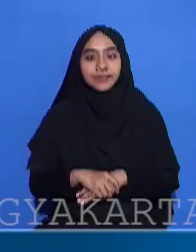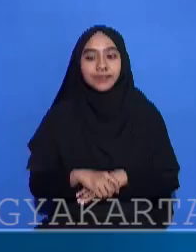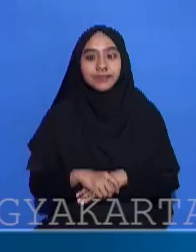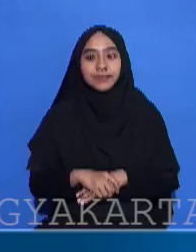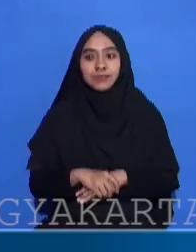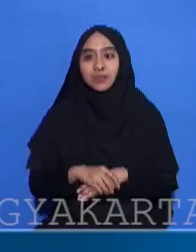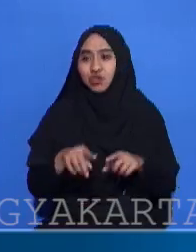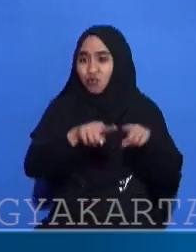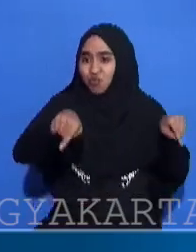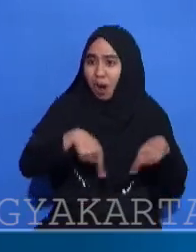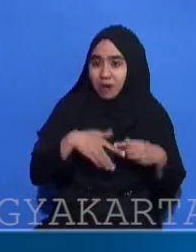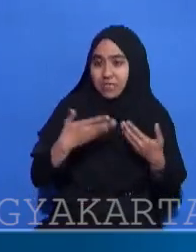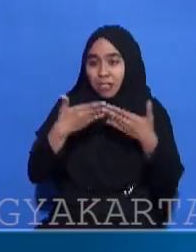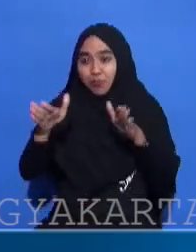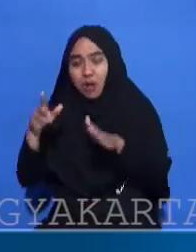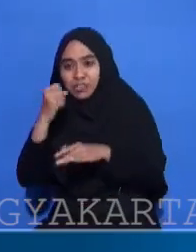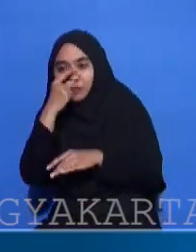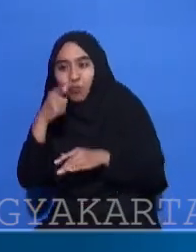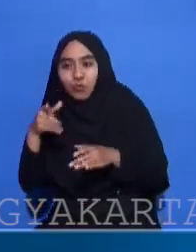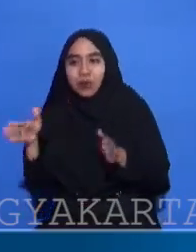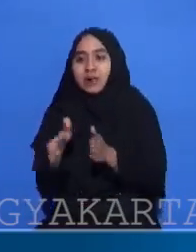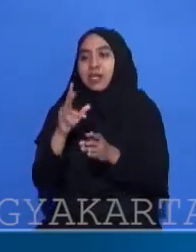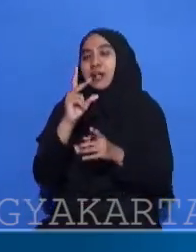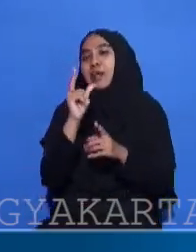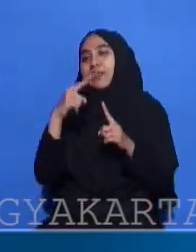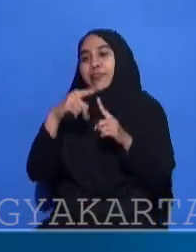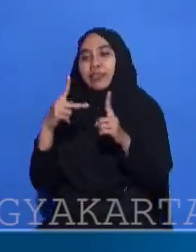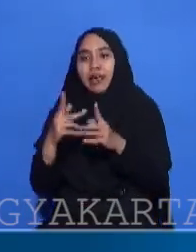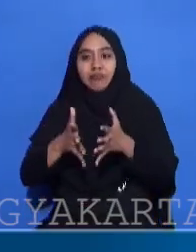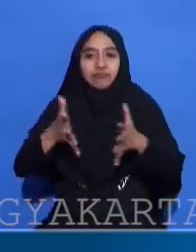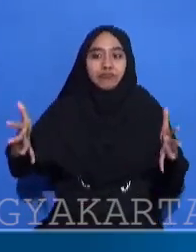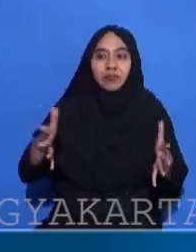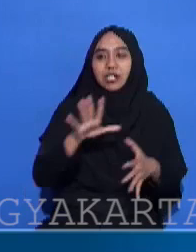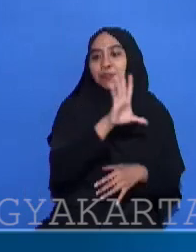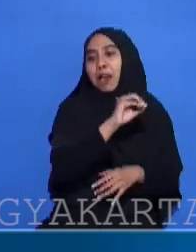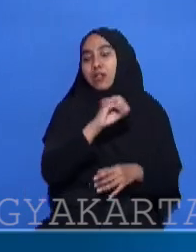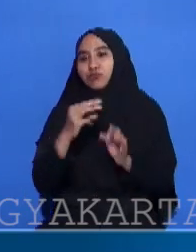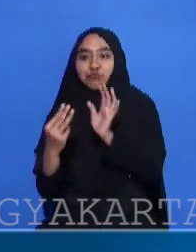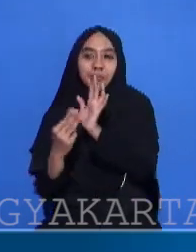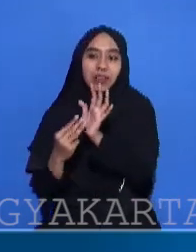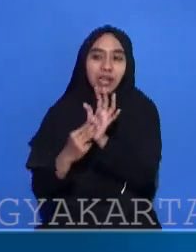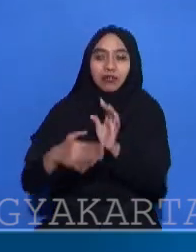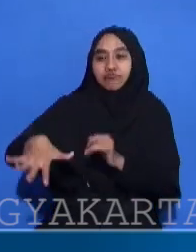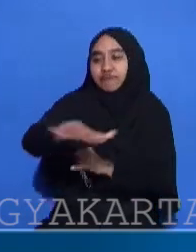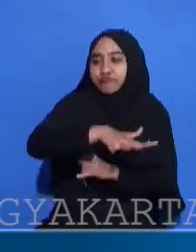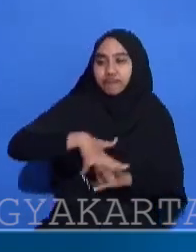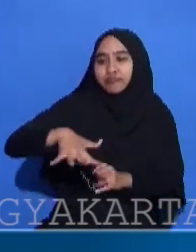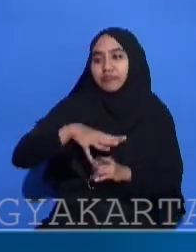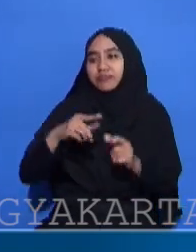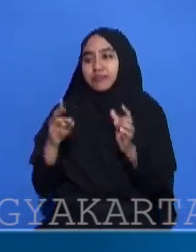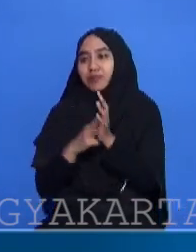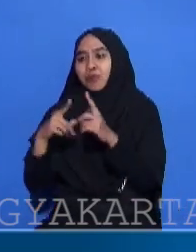ruang terbuka hijau atau rth seluas kurang lebih 500 meter persegi di Manisrejo sembego